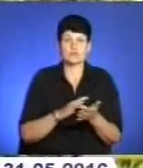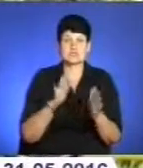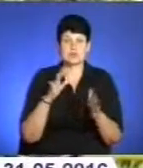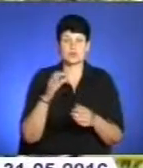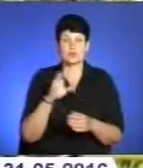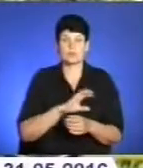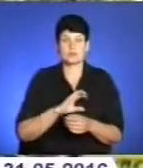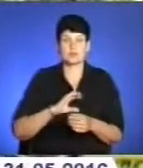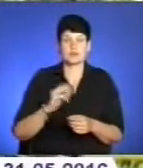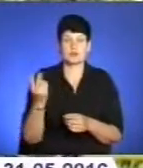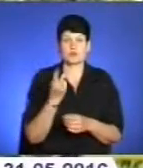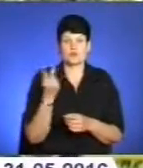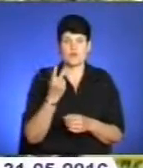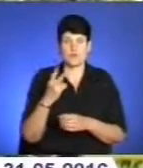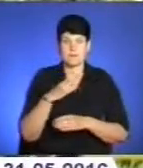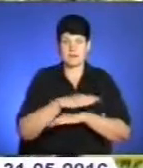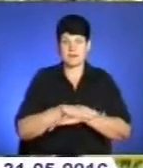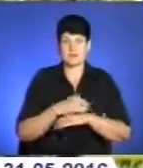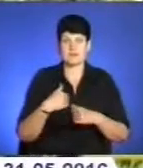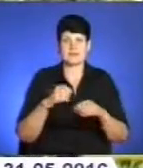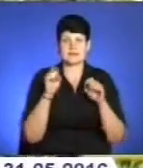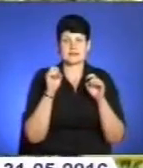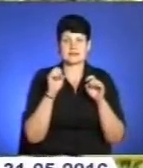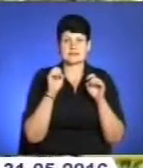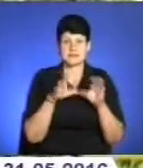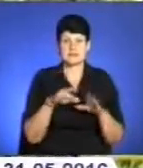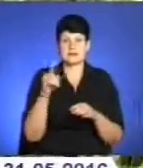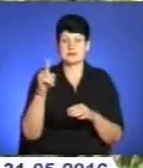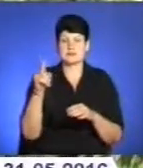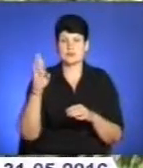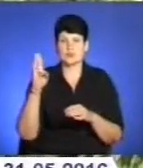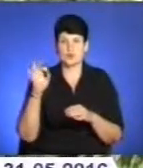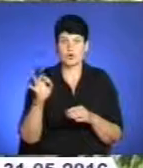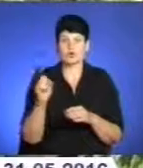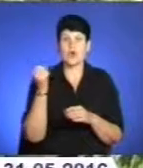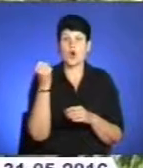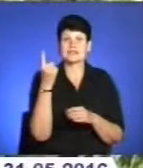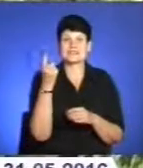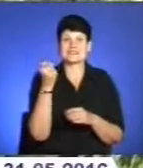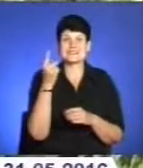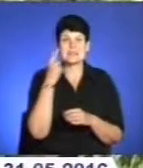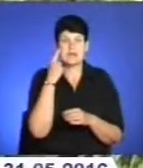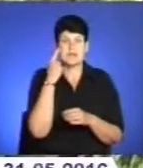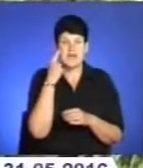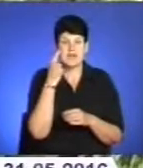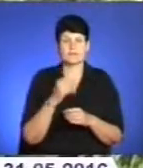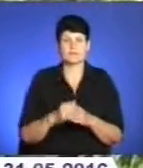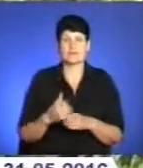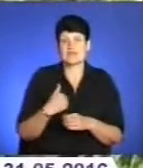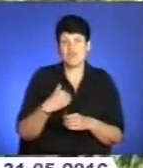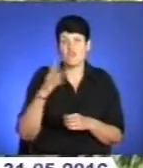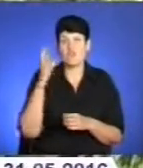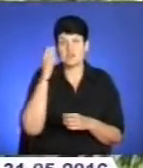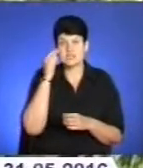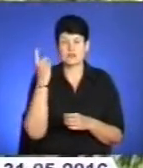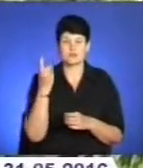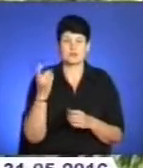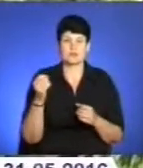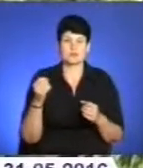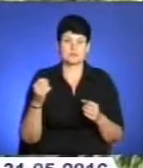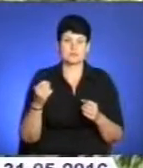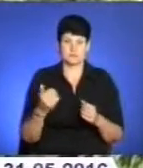Цього року я здавала ЗНО із української мови та історії України. Я вважаю, що завдання не були складними, адже я